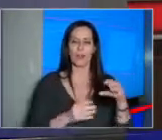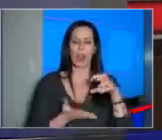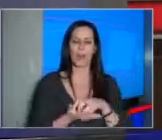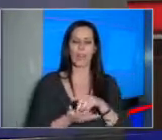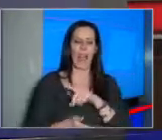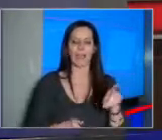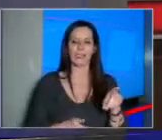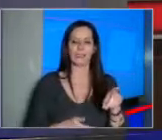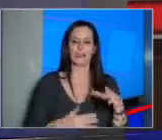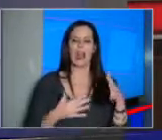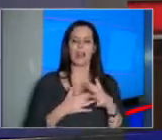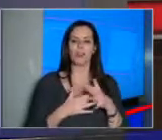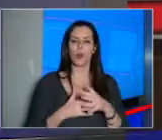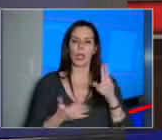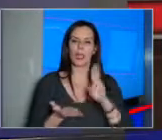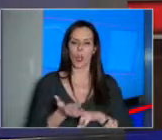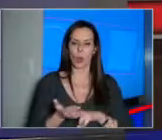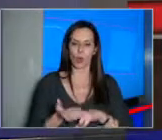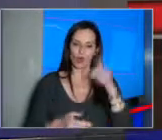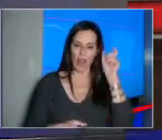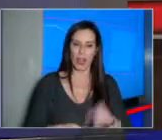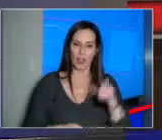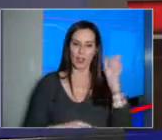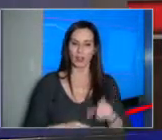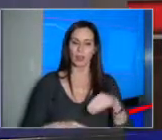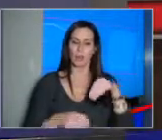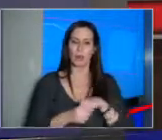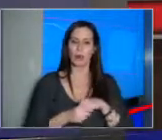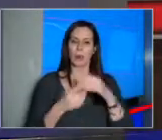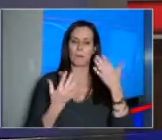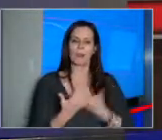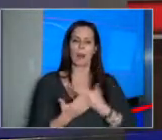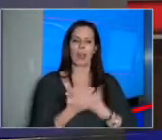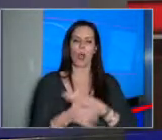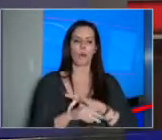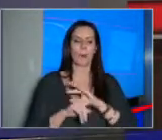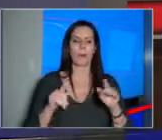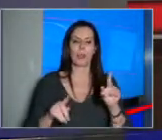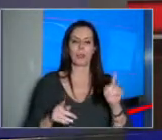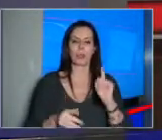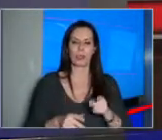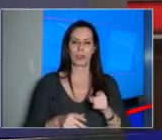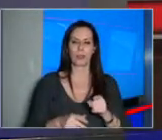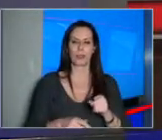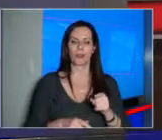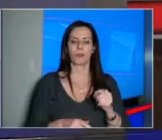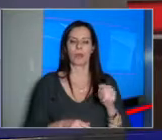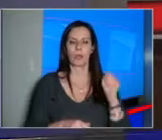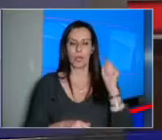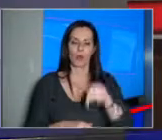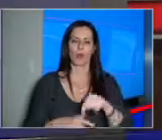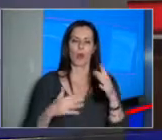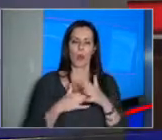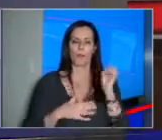הכובד לבדוק את הזכאות של המבוטחים במסגרת מסמכים רפואיים, מבלי להידרש לשלוח